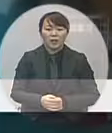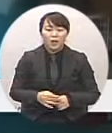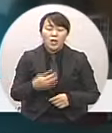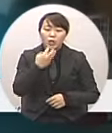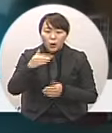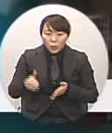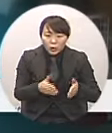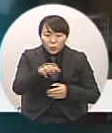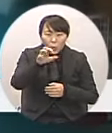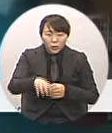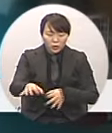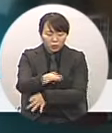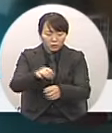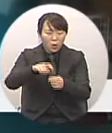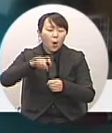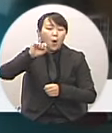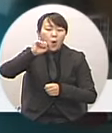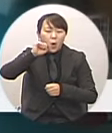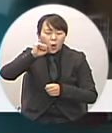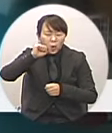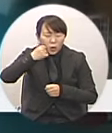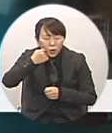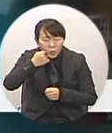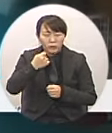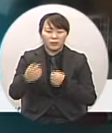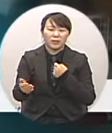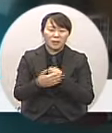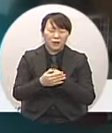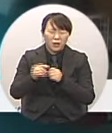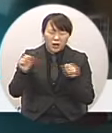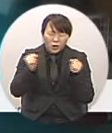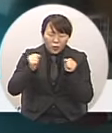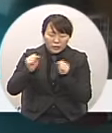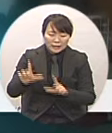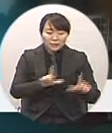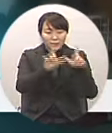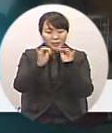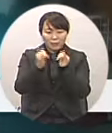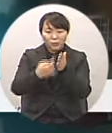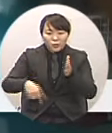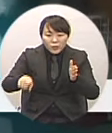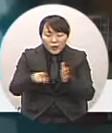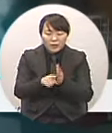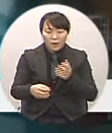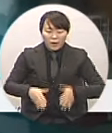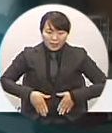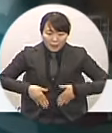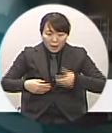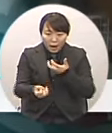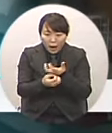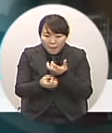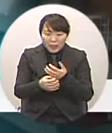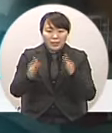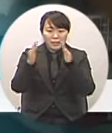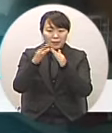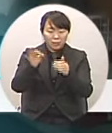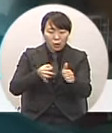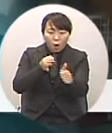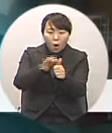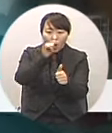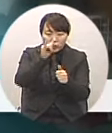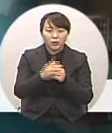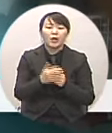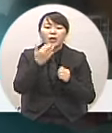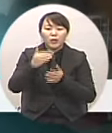경기도는 경제적으로 어려운 생활 탓에 힘든 겨울을 보내는 분들을 위해 난방비와 주거비 등을 지원하고 있습니다